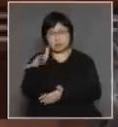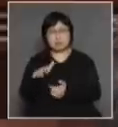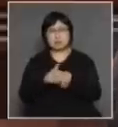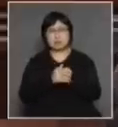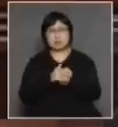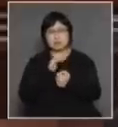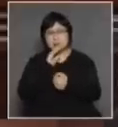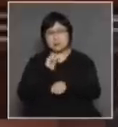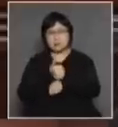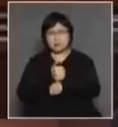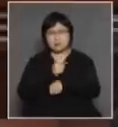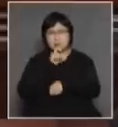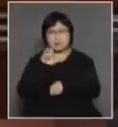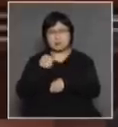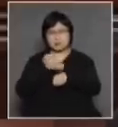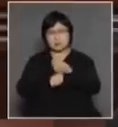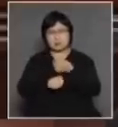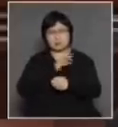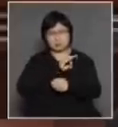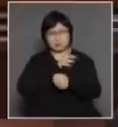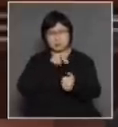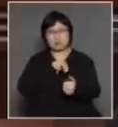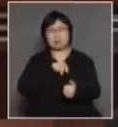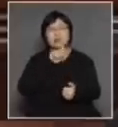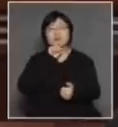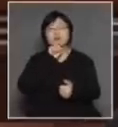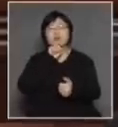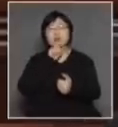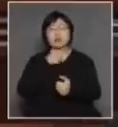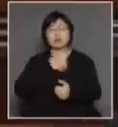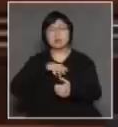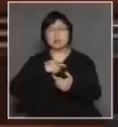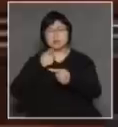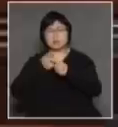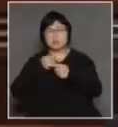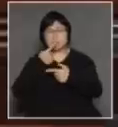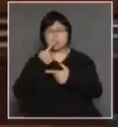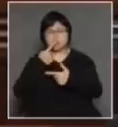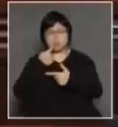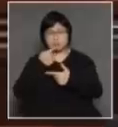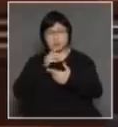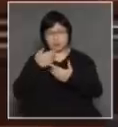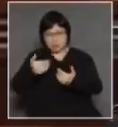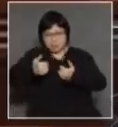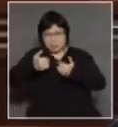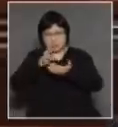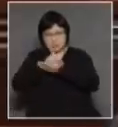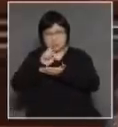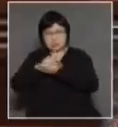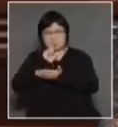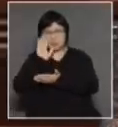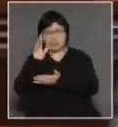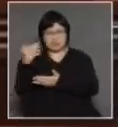只有機會可以得到社會的照顧。而我們的結構性盈餘就是每年呢是